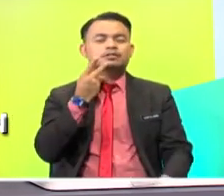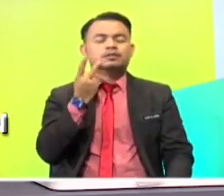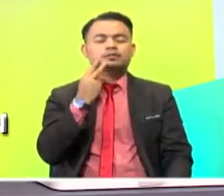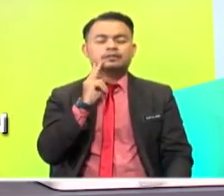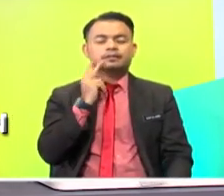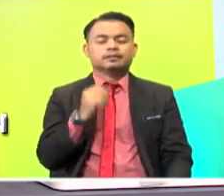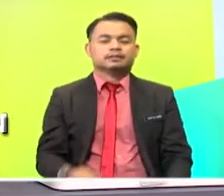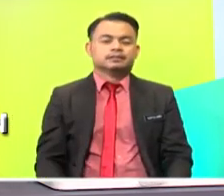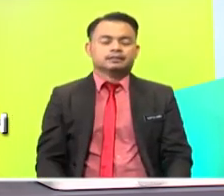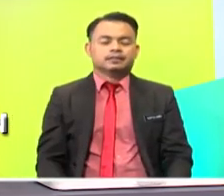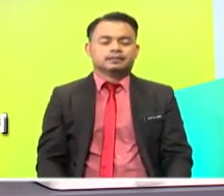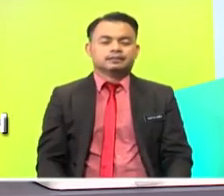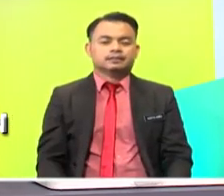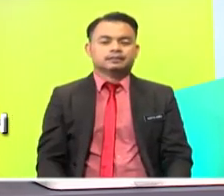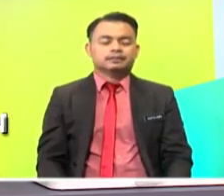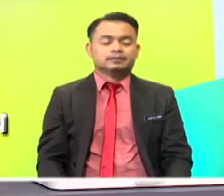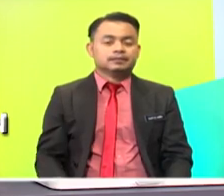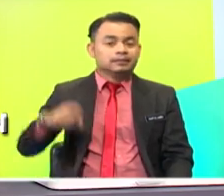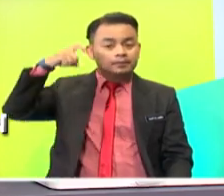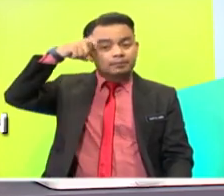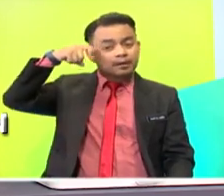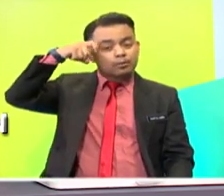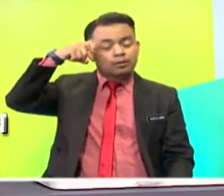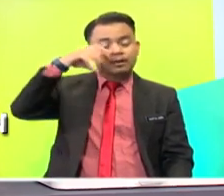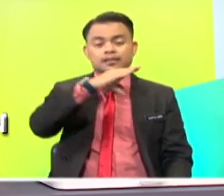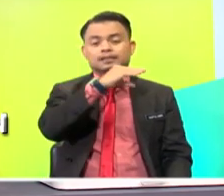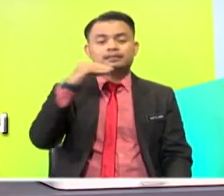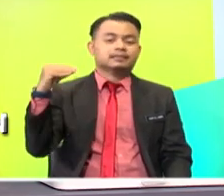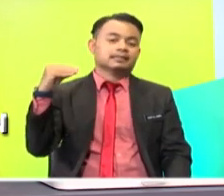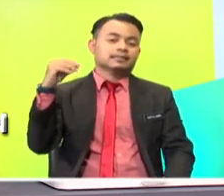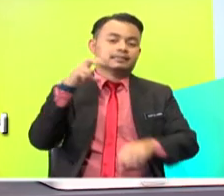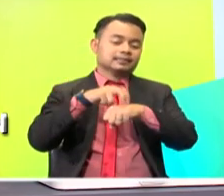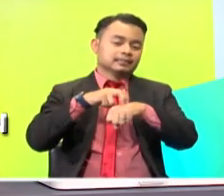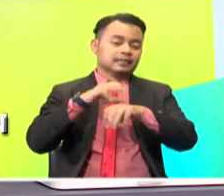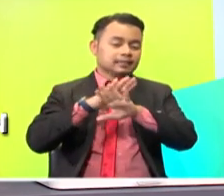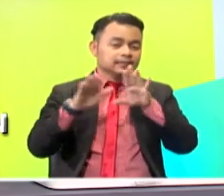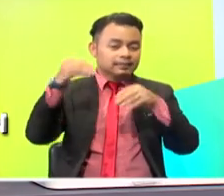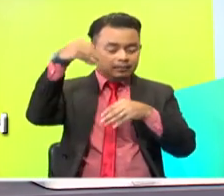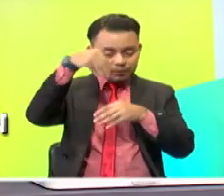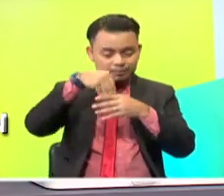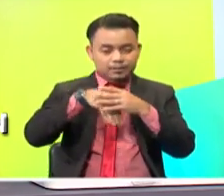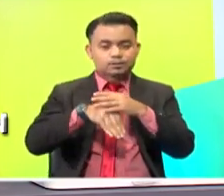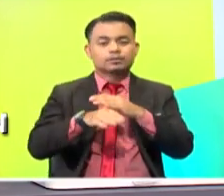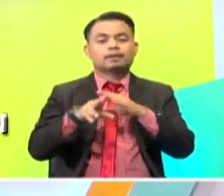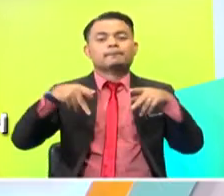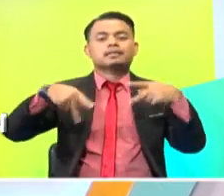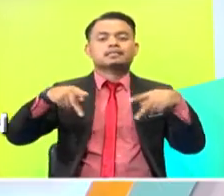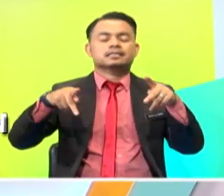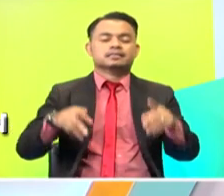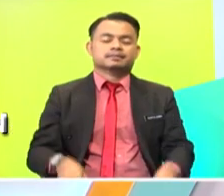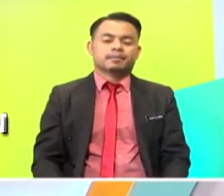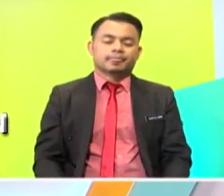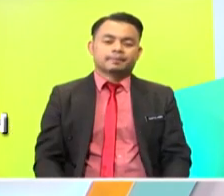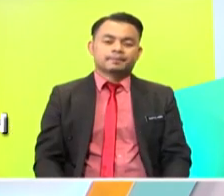sebut tadi bawang dan kentang Hwan dan kental kita tak boleh simpan dalam plastik macam nih tidak boleh